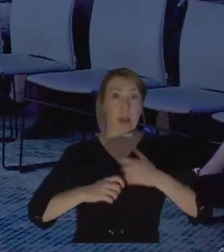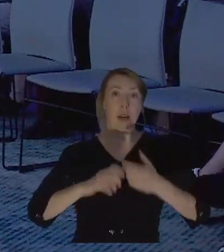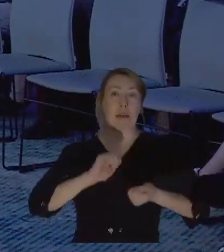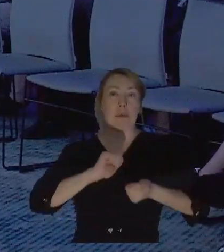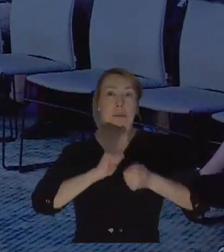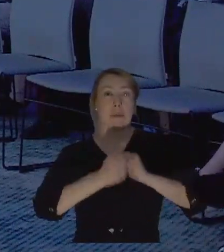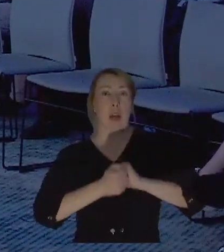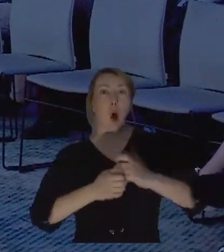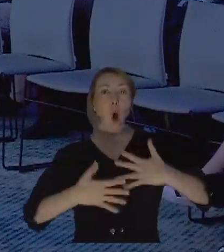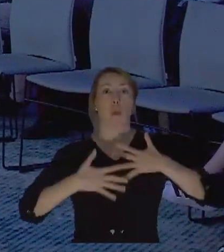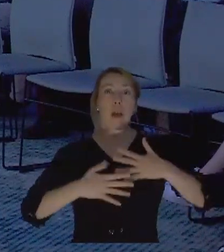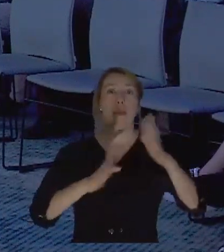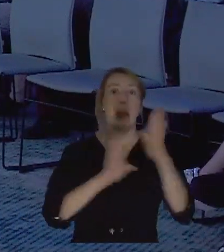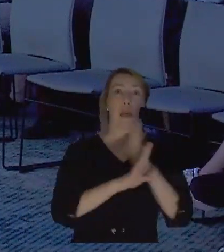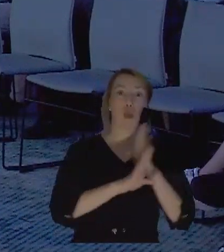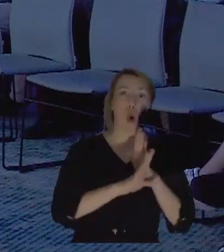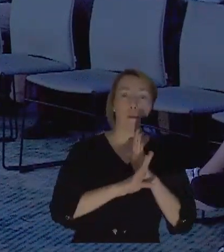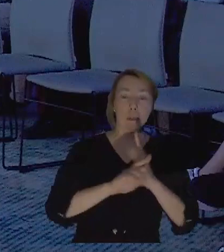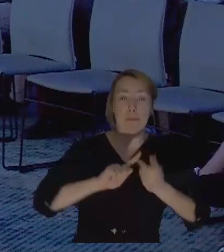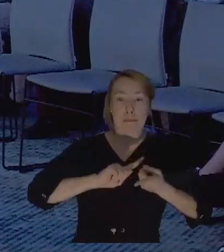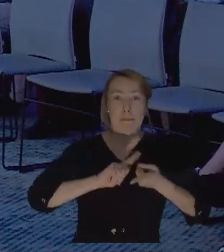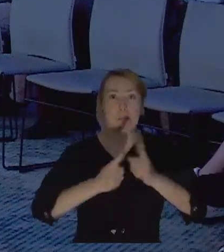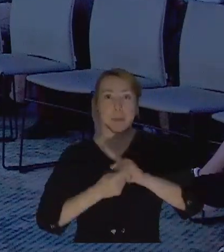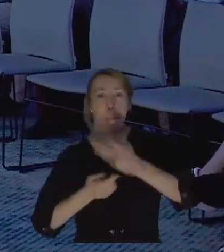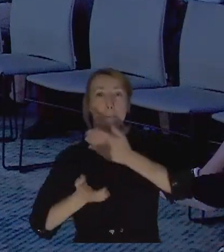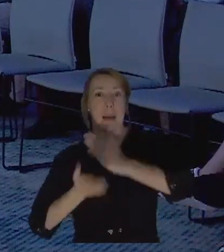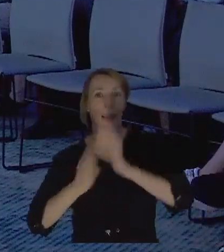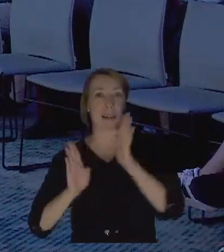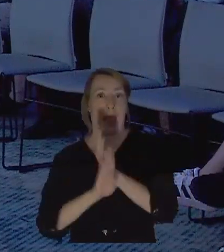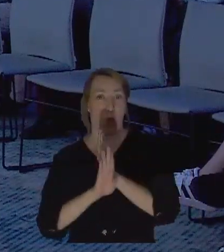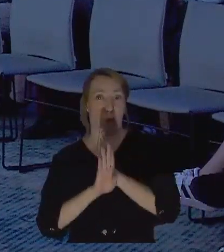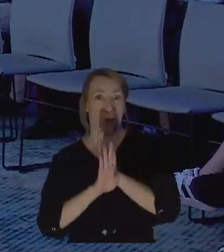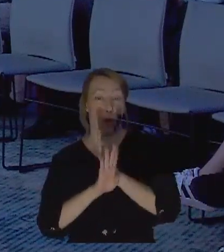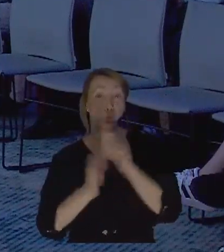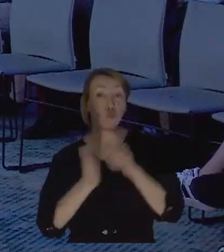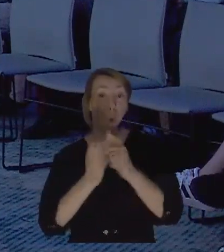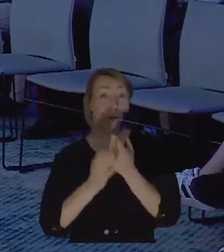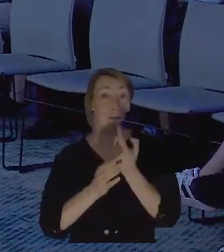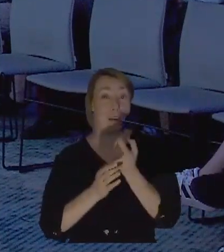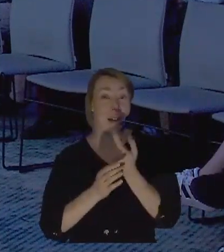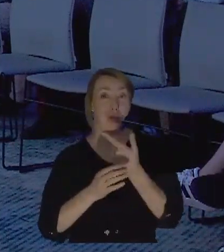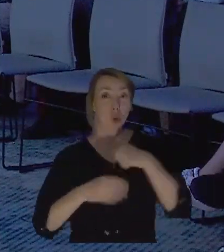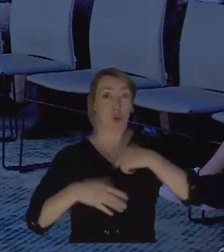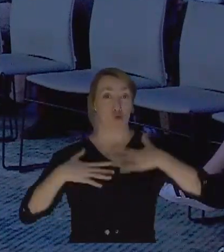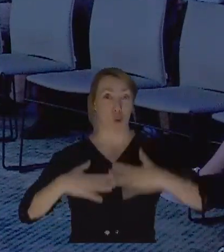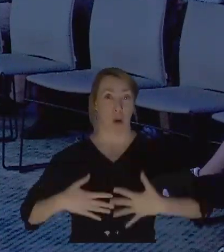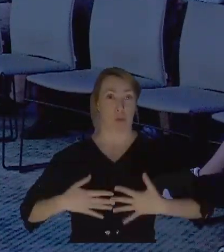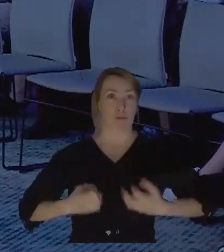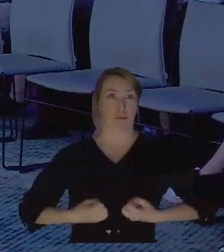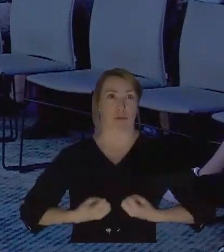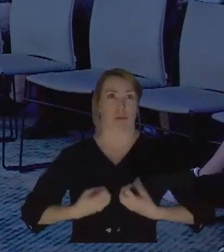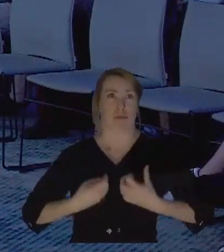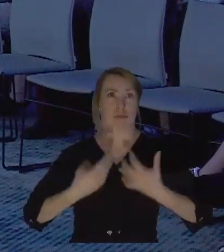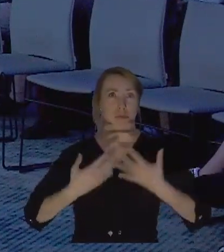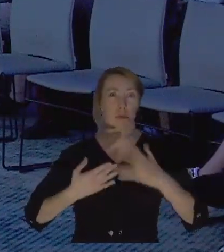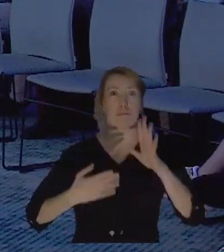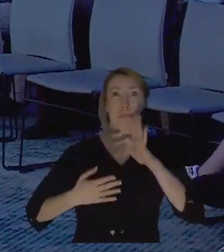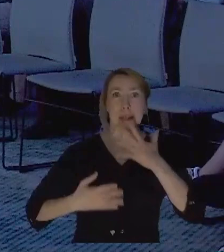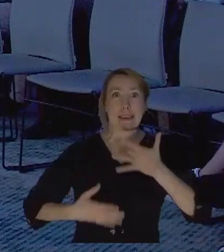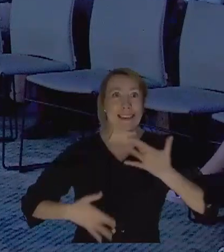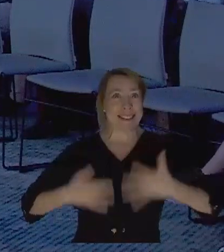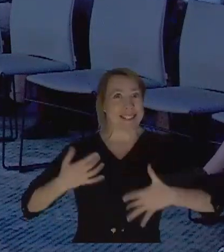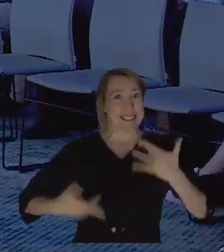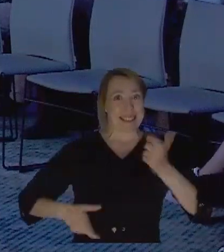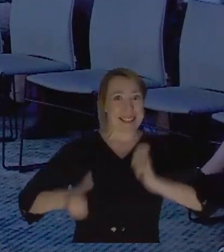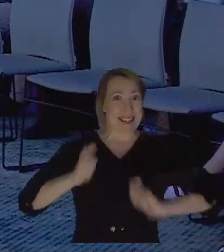jakby tlenowego na procesy takie bezpieczne. Tlenowe. I ten moment wyzwala w naszym ciele taki stan właśnie podobny do euforii.